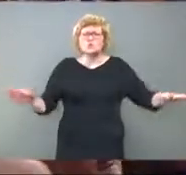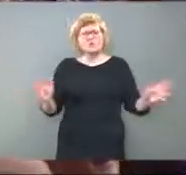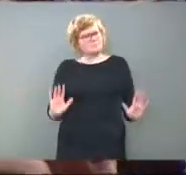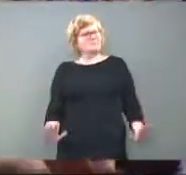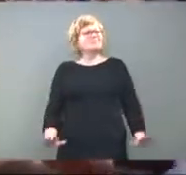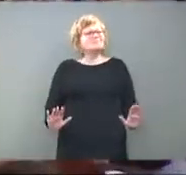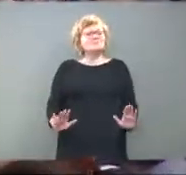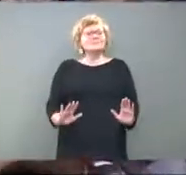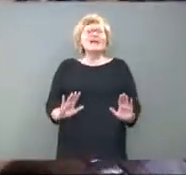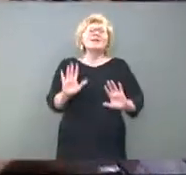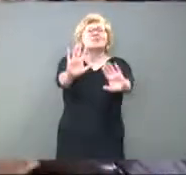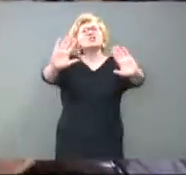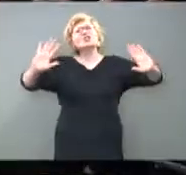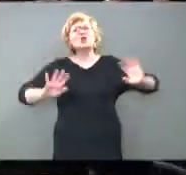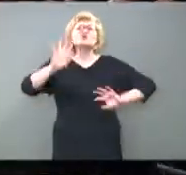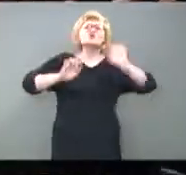ce matin,